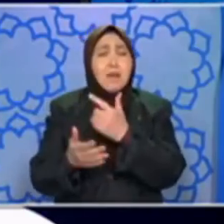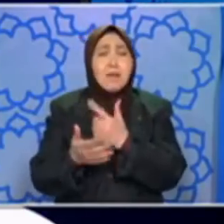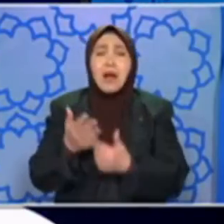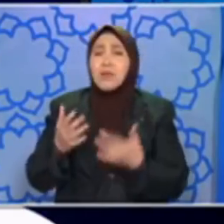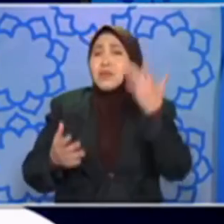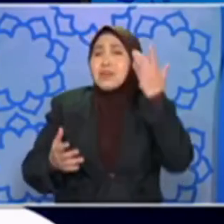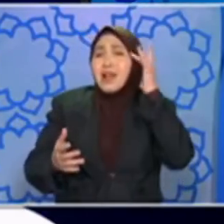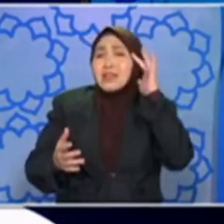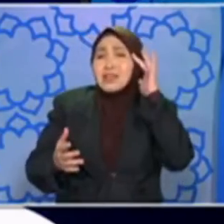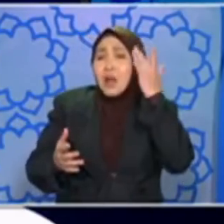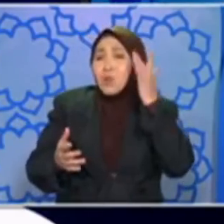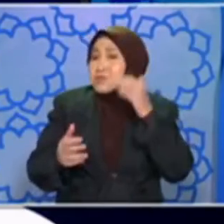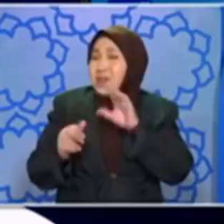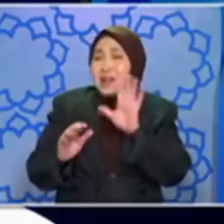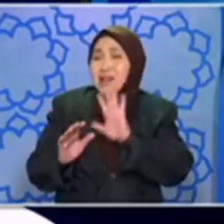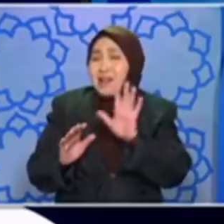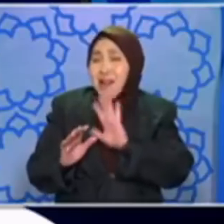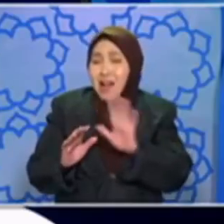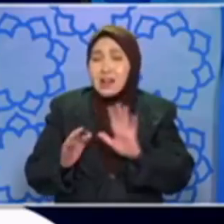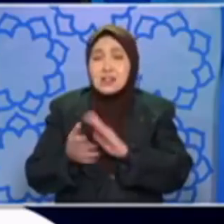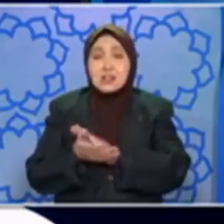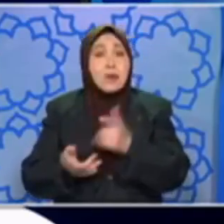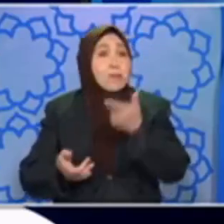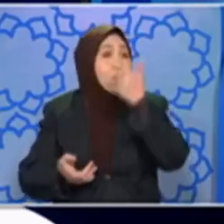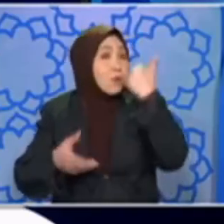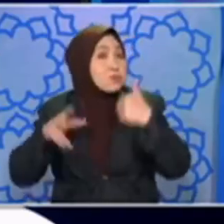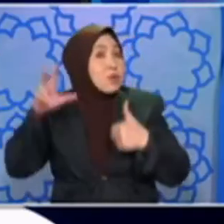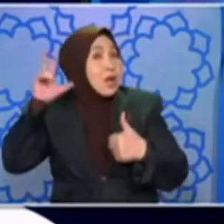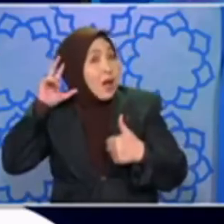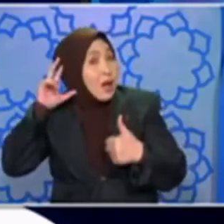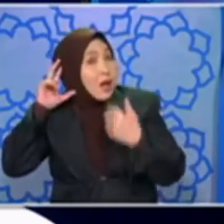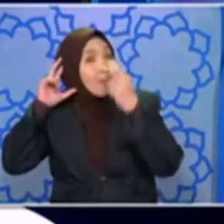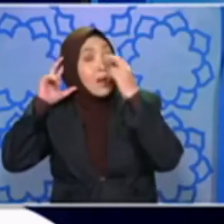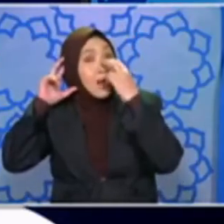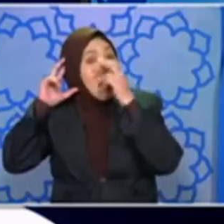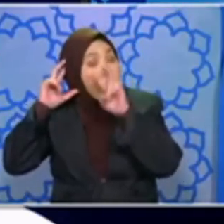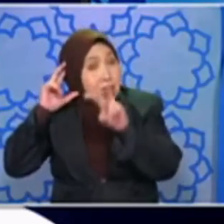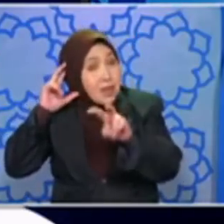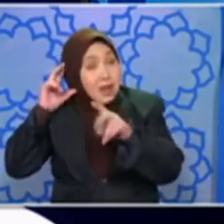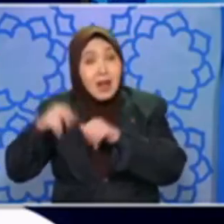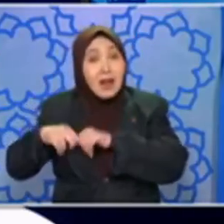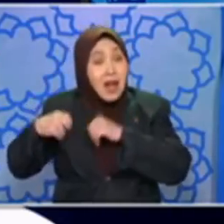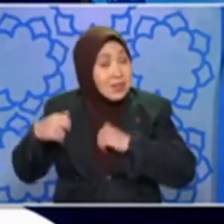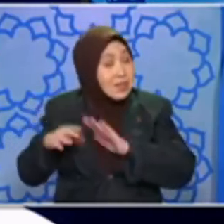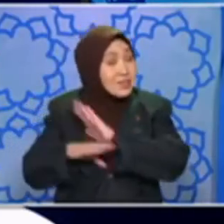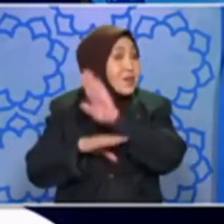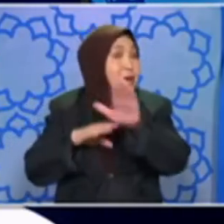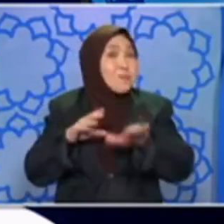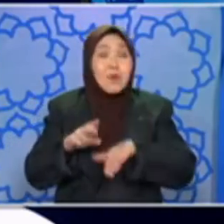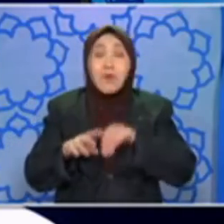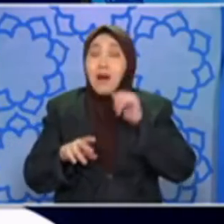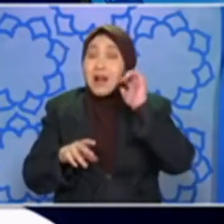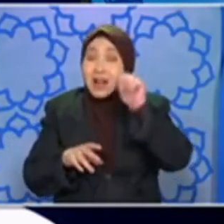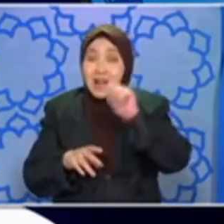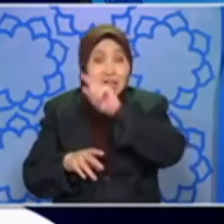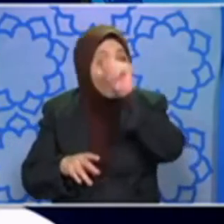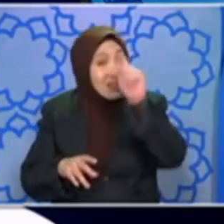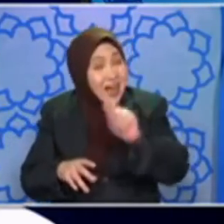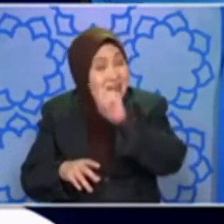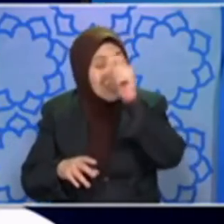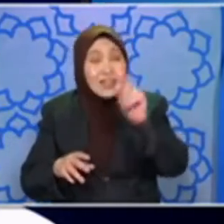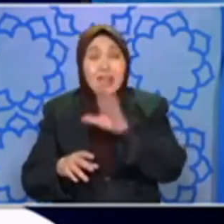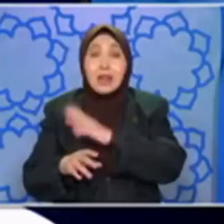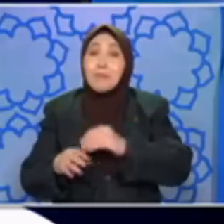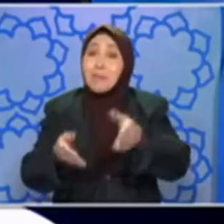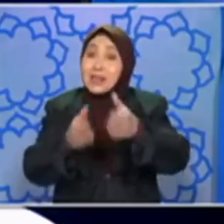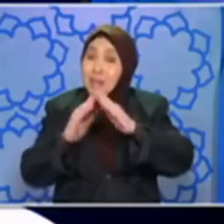ketahui, kerana pendengaran, penglihatan dan hati nurani semuanya akan diminta bertanggungjawab. Ya,